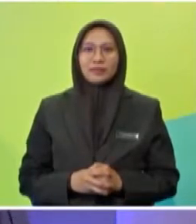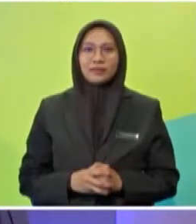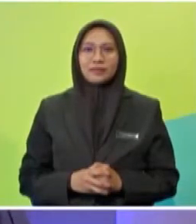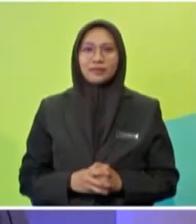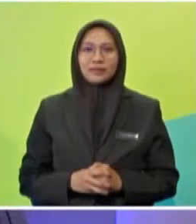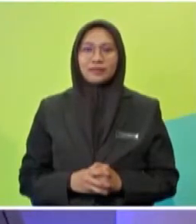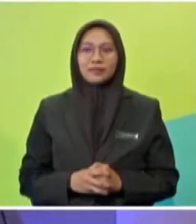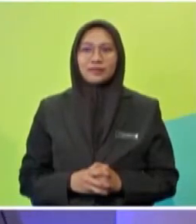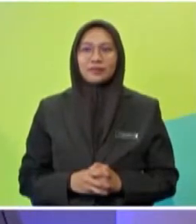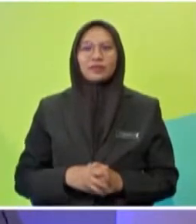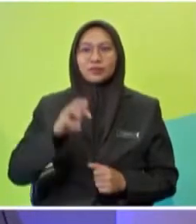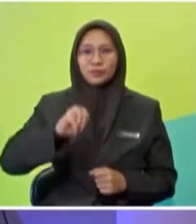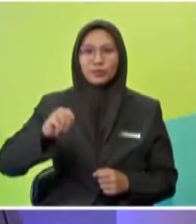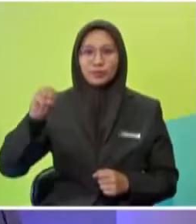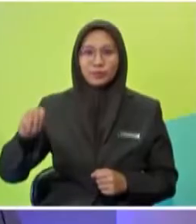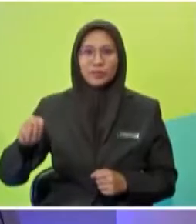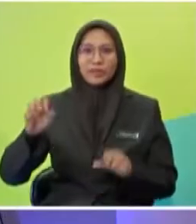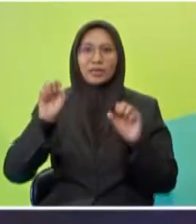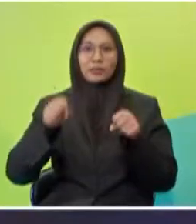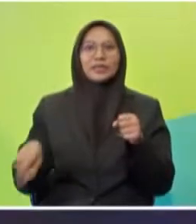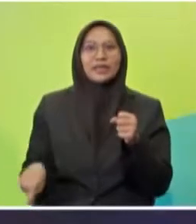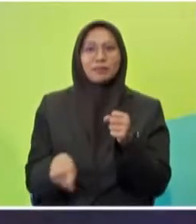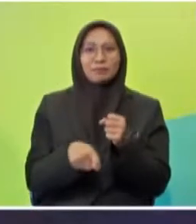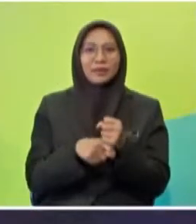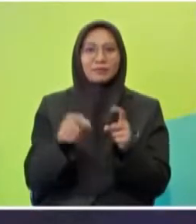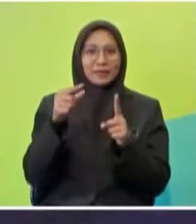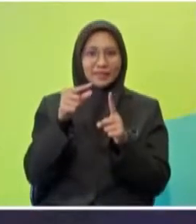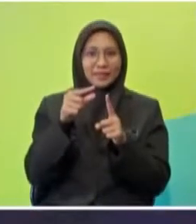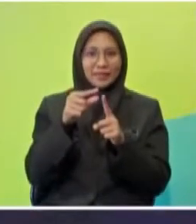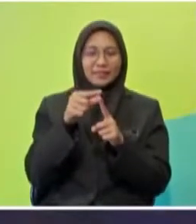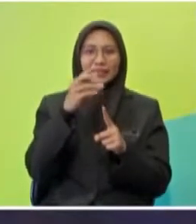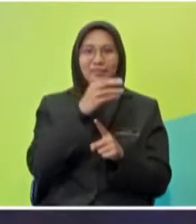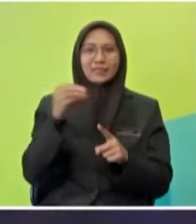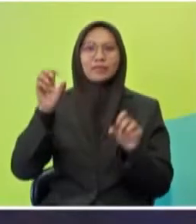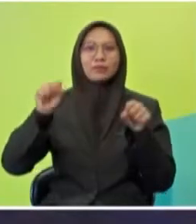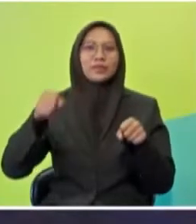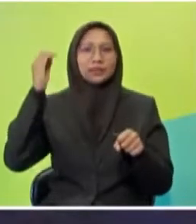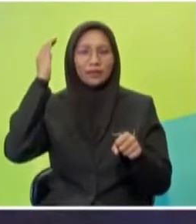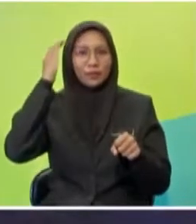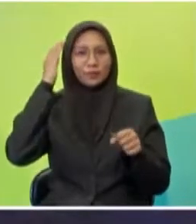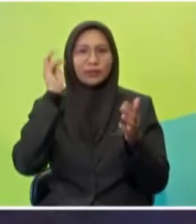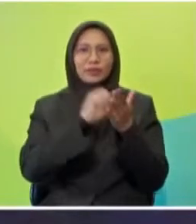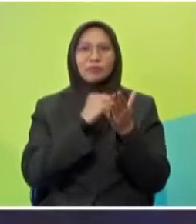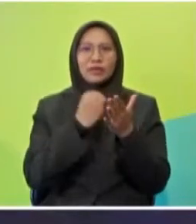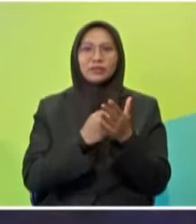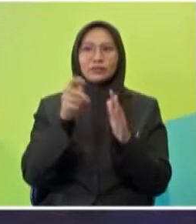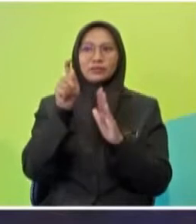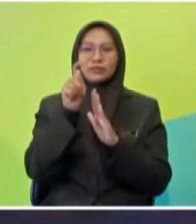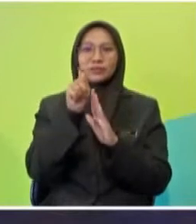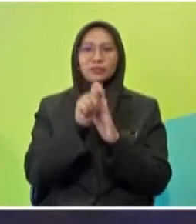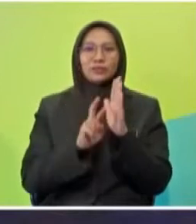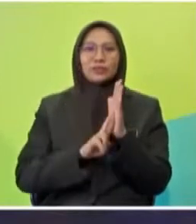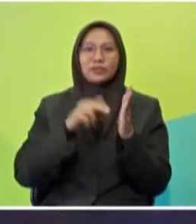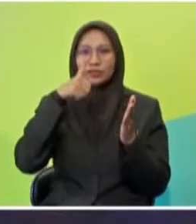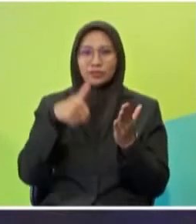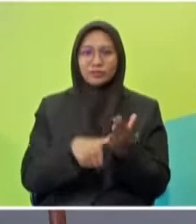dan seterusnya menggunakan kamus akhirnya dapat mengetahui cheat Maksude dan the Silet dari penting dapat dengan menghitung pasti dengan